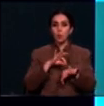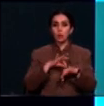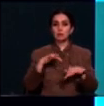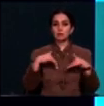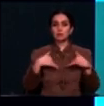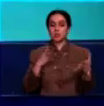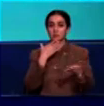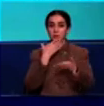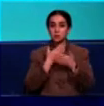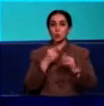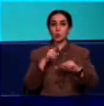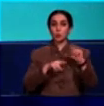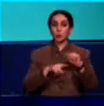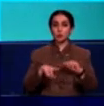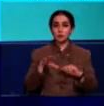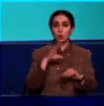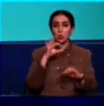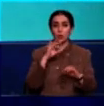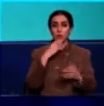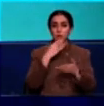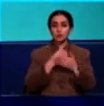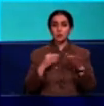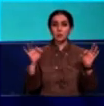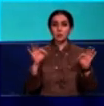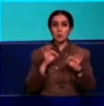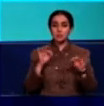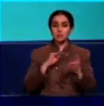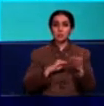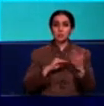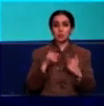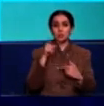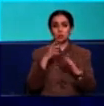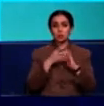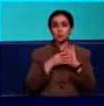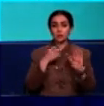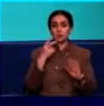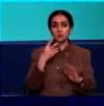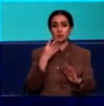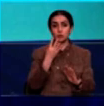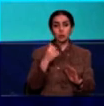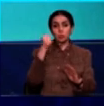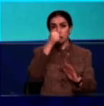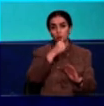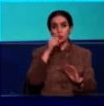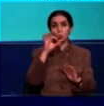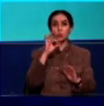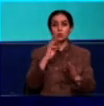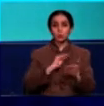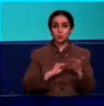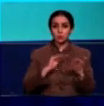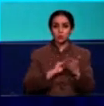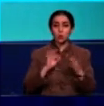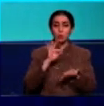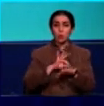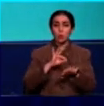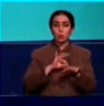родине не проходят. В одном из своих писем, которые он написал в 1924 году, он пишет: «Боль и тоска